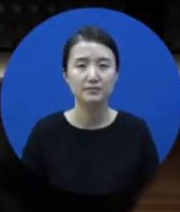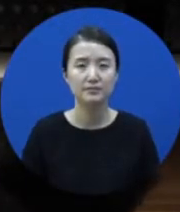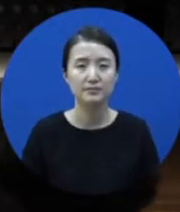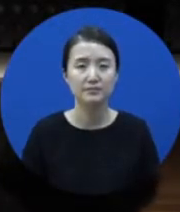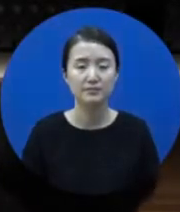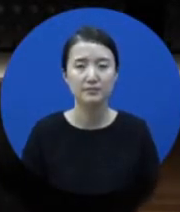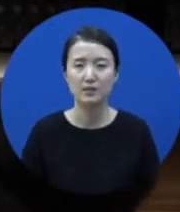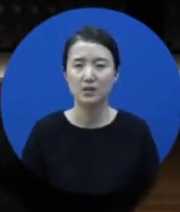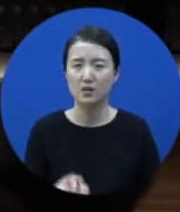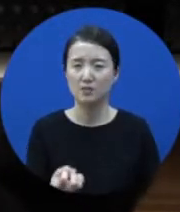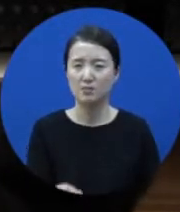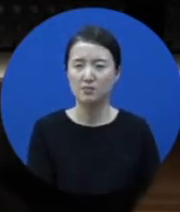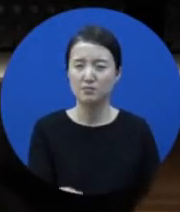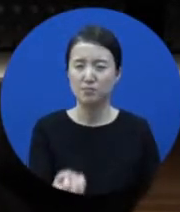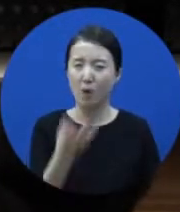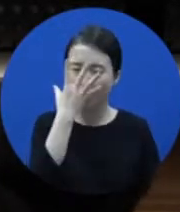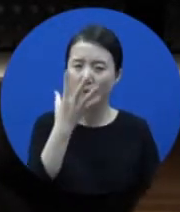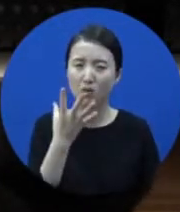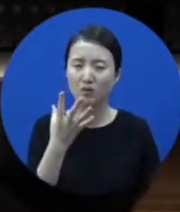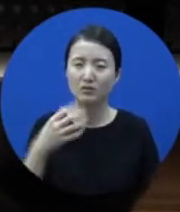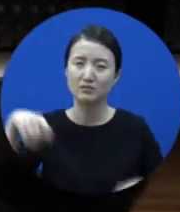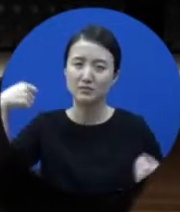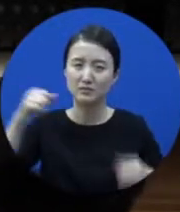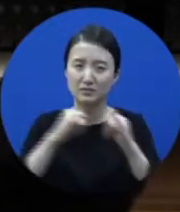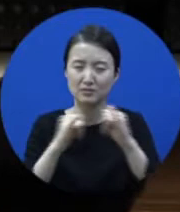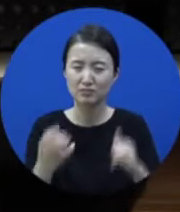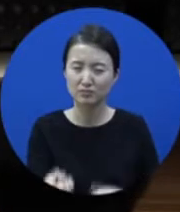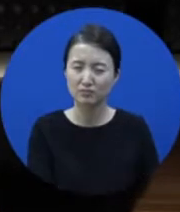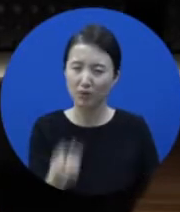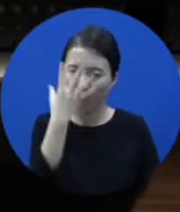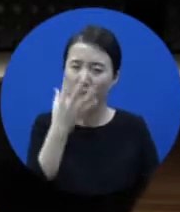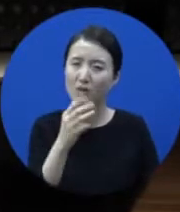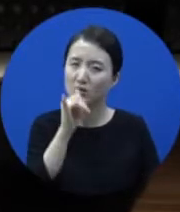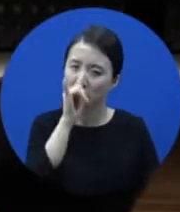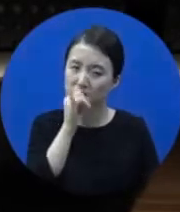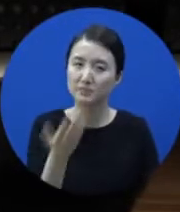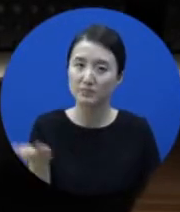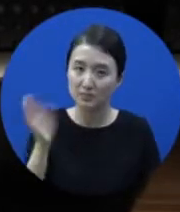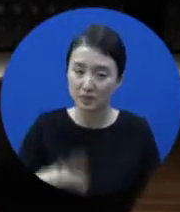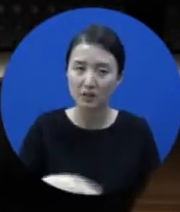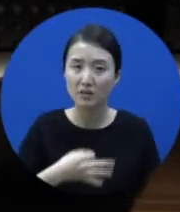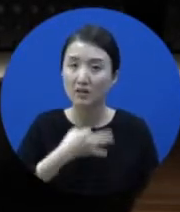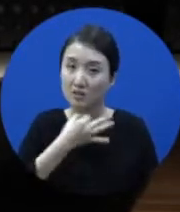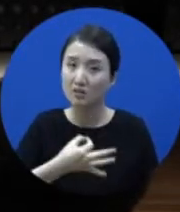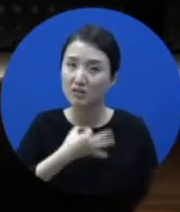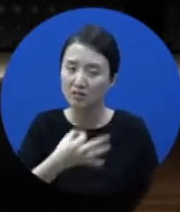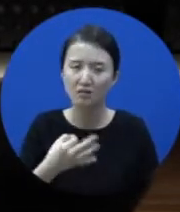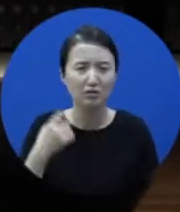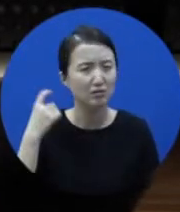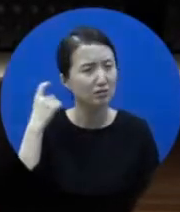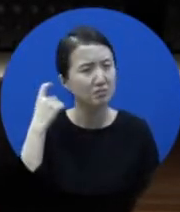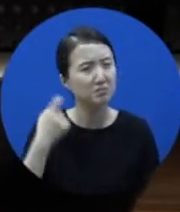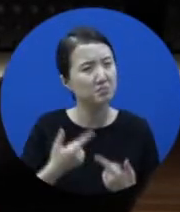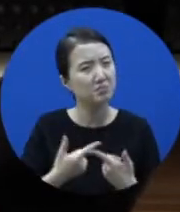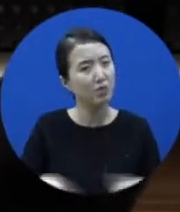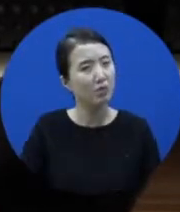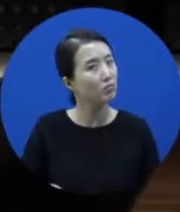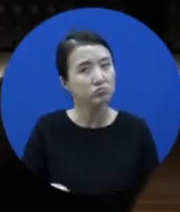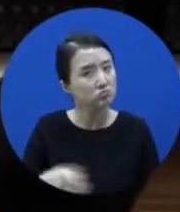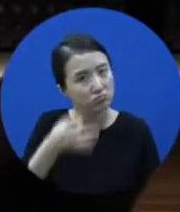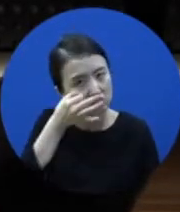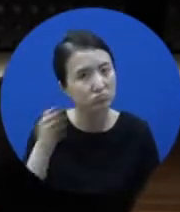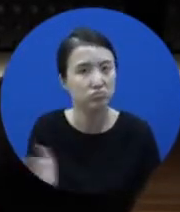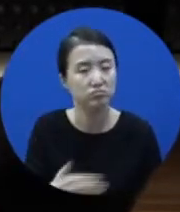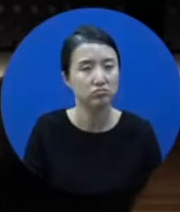있어도요. 목소리 나쁜 배우는 없더라고요. 그렇죠? 예, 왜냐하면 연기자가 되려면 기본이